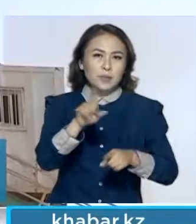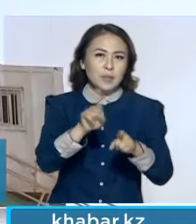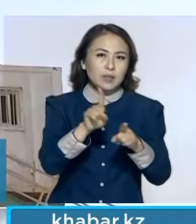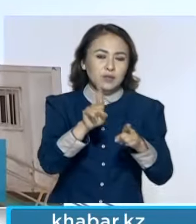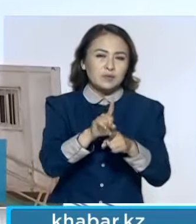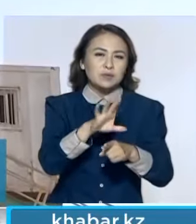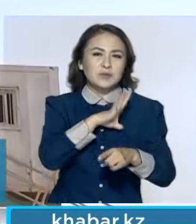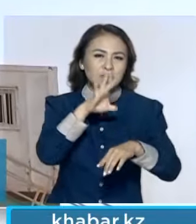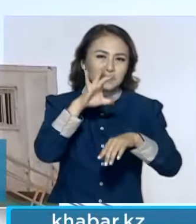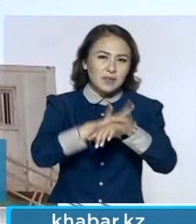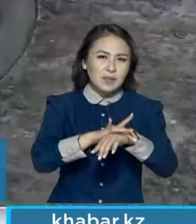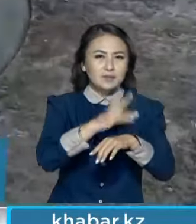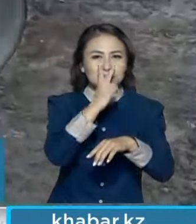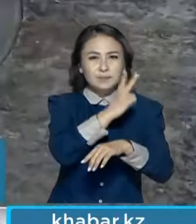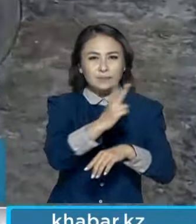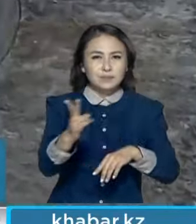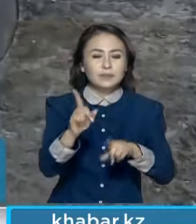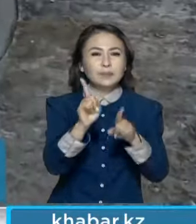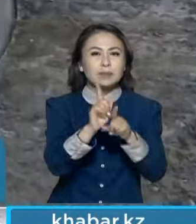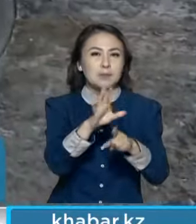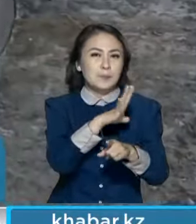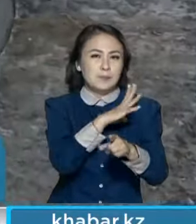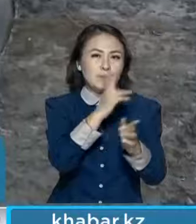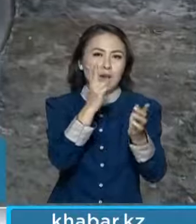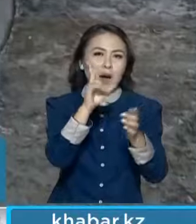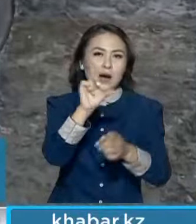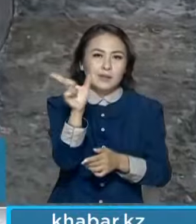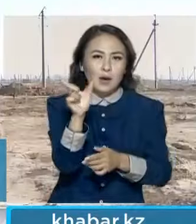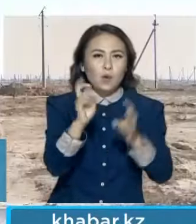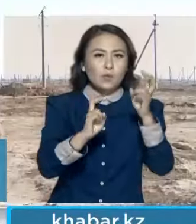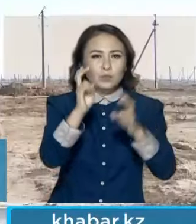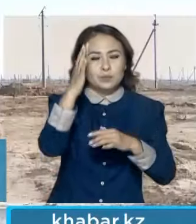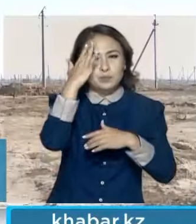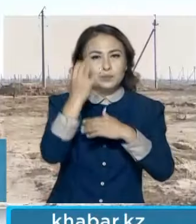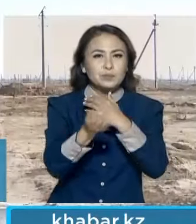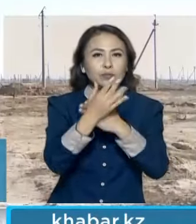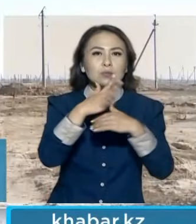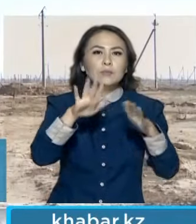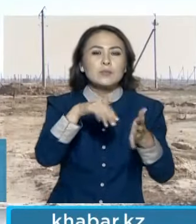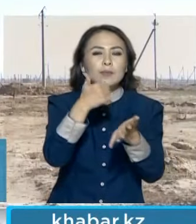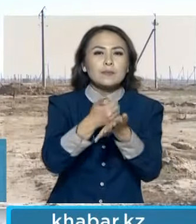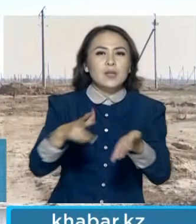асыра пайдалану фактісі бойынша жүргізілген болатын. Атырау мұнай өңдеу зауытының бұрынғы бас директоры